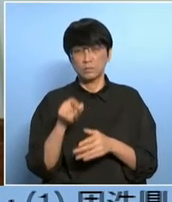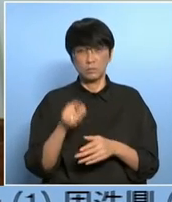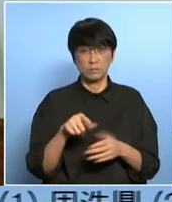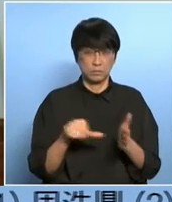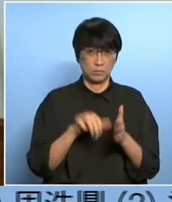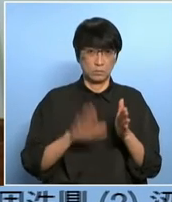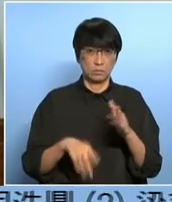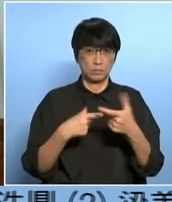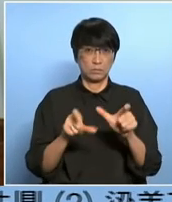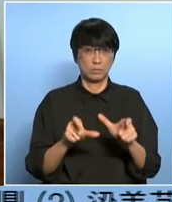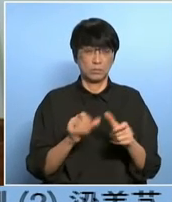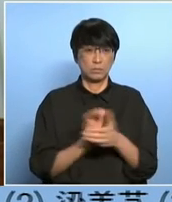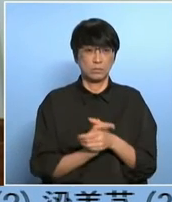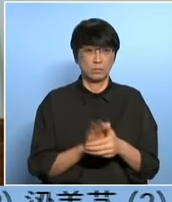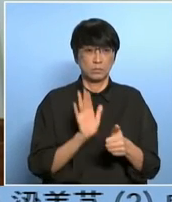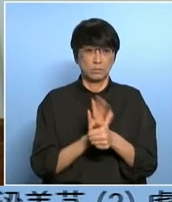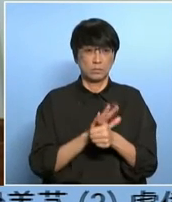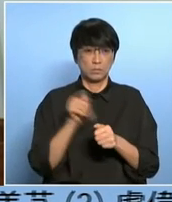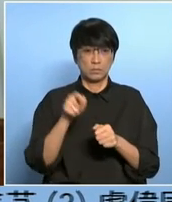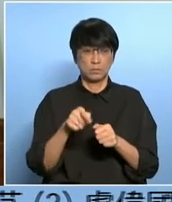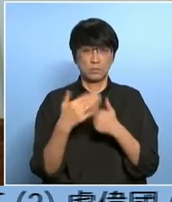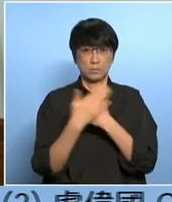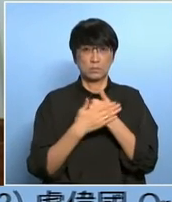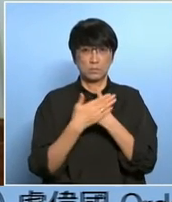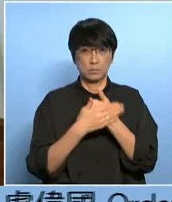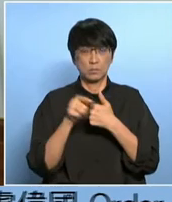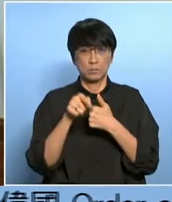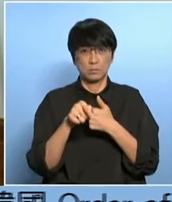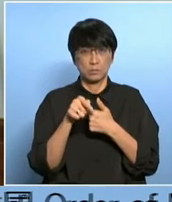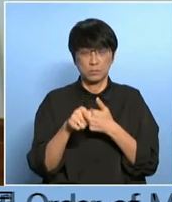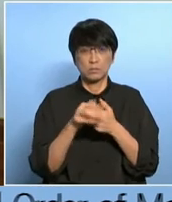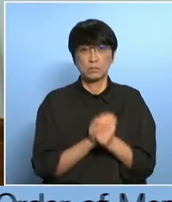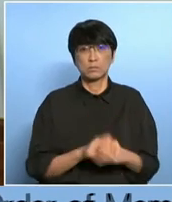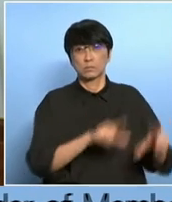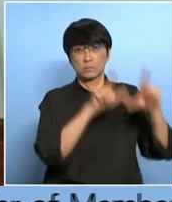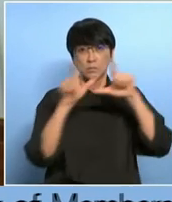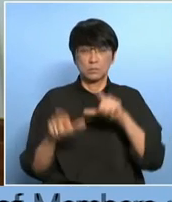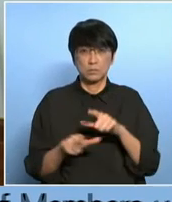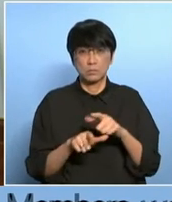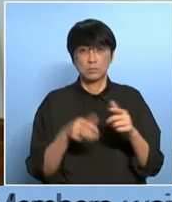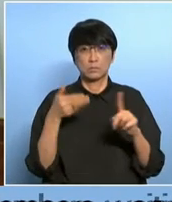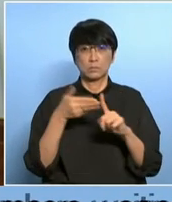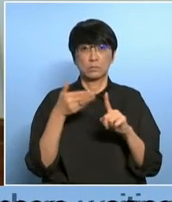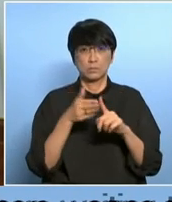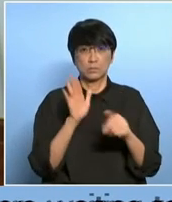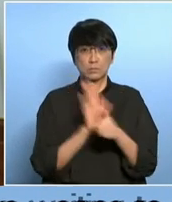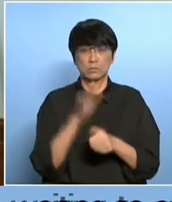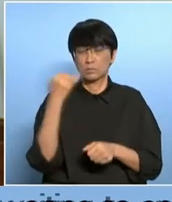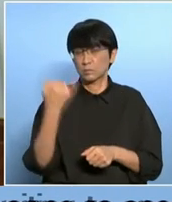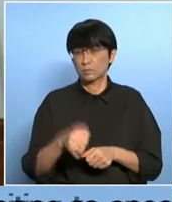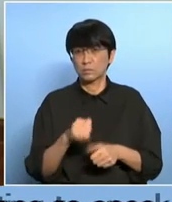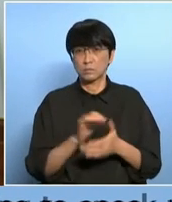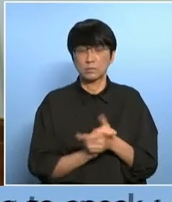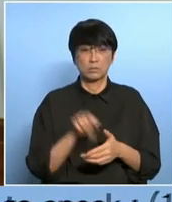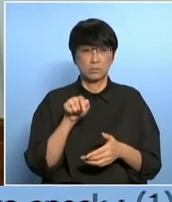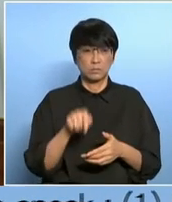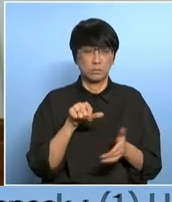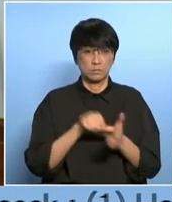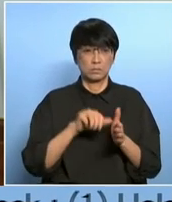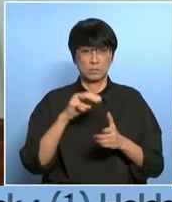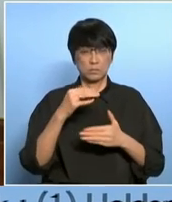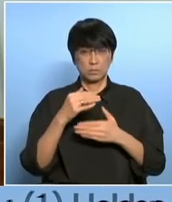最低工資完全發揮不到保障基層市民生活的目的。我認為必須要全面檢討最低工資的